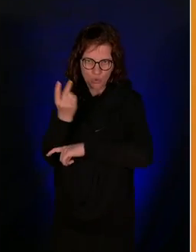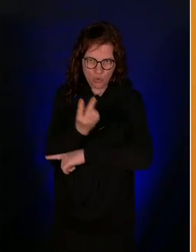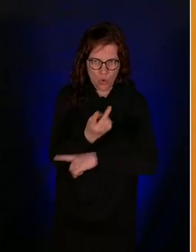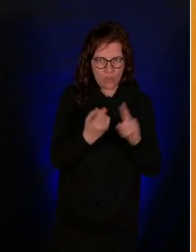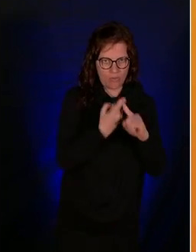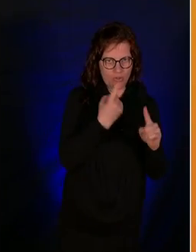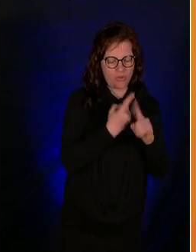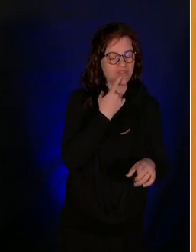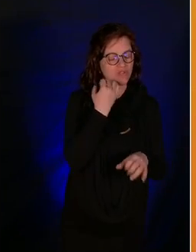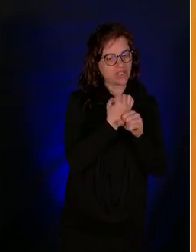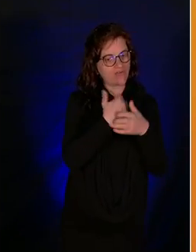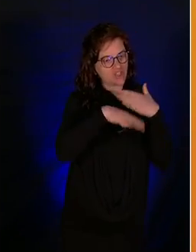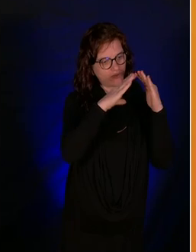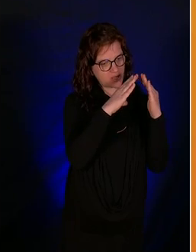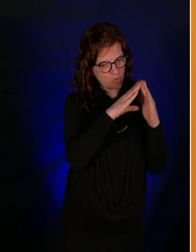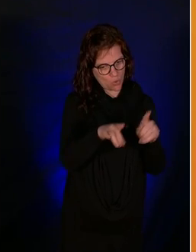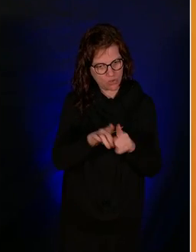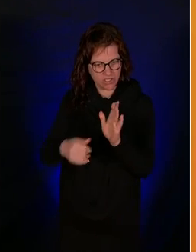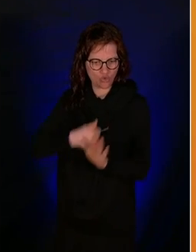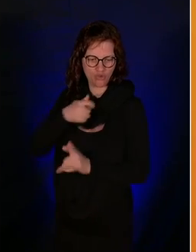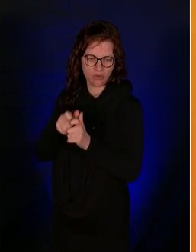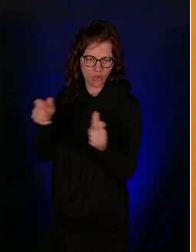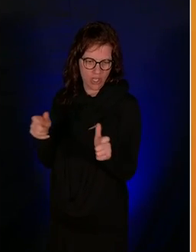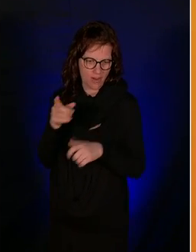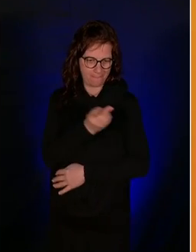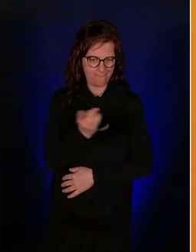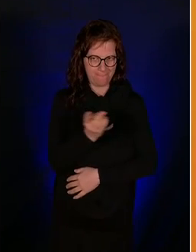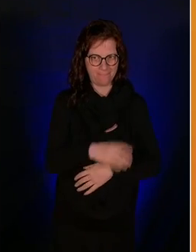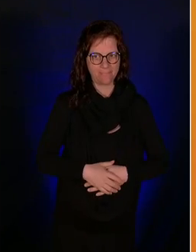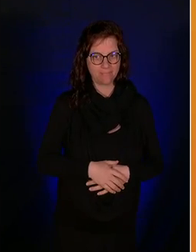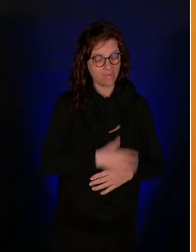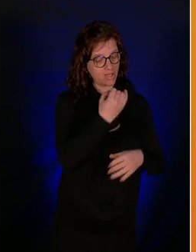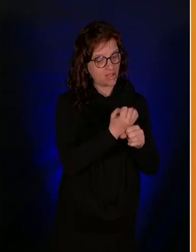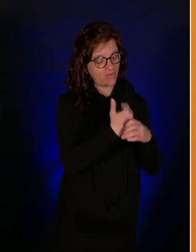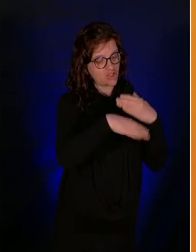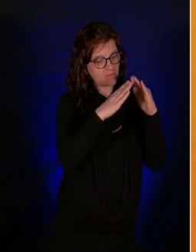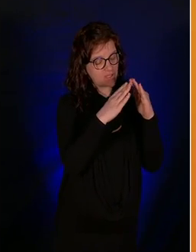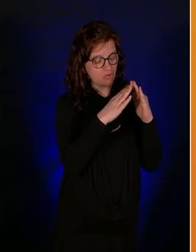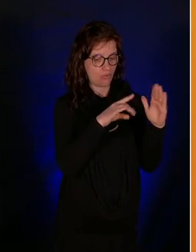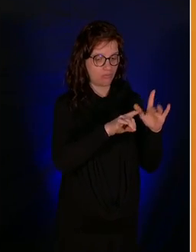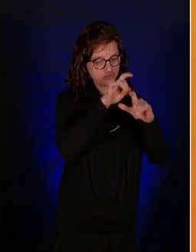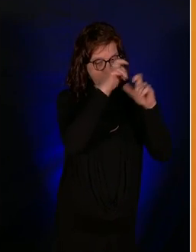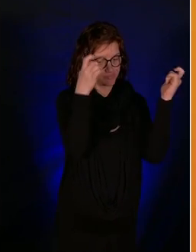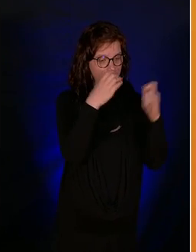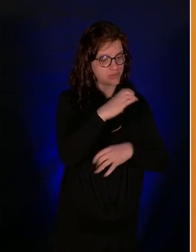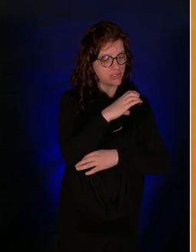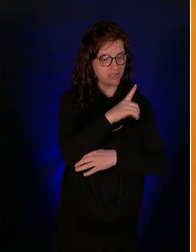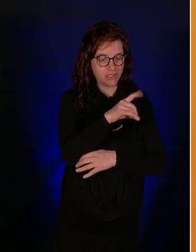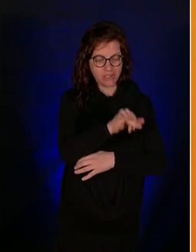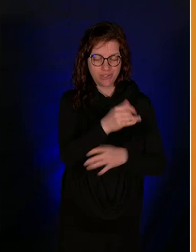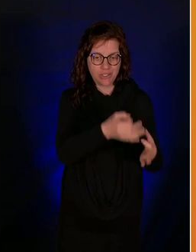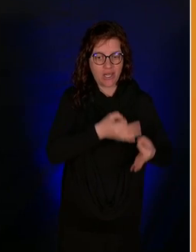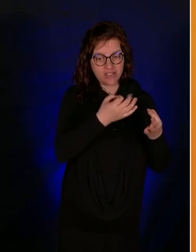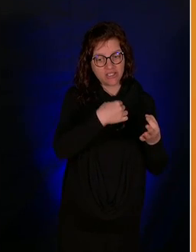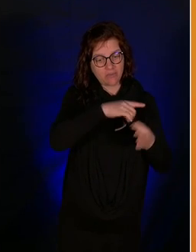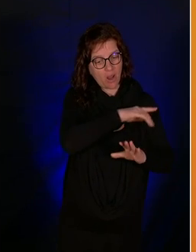de travailleur à domicile et l'auto-entrepreneuriat. Le statut de travailleur à domicile, c'est un CDI classique, à ceci près que